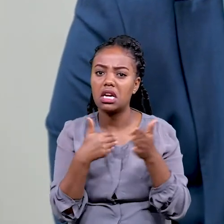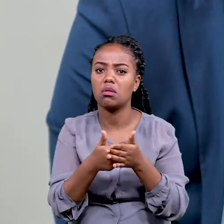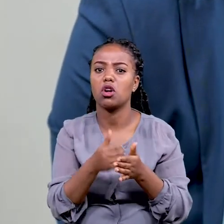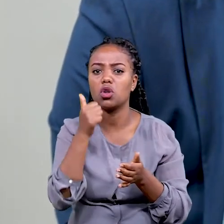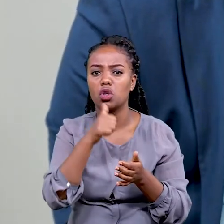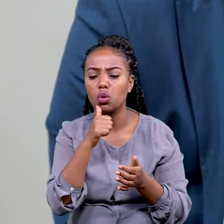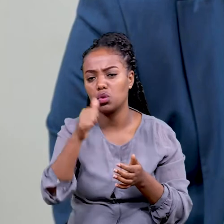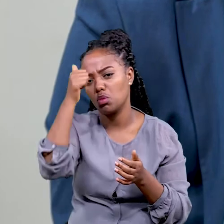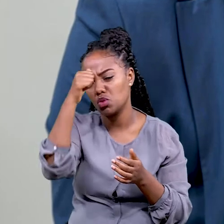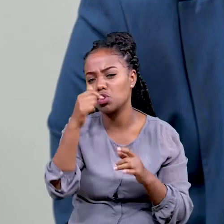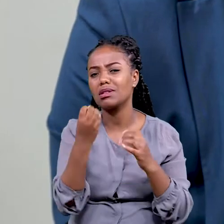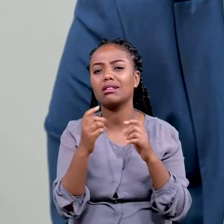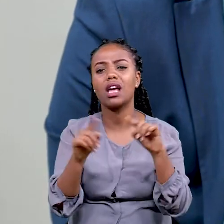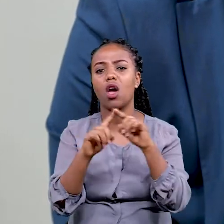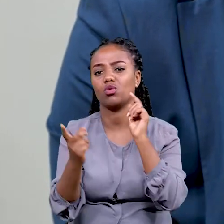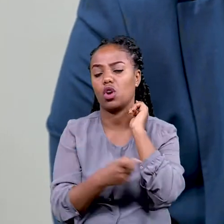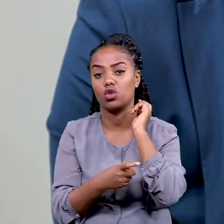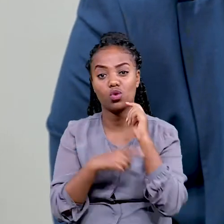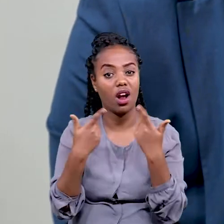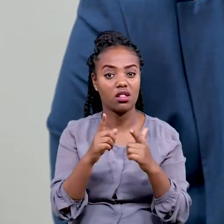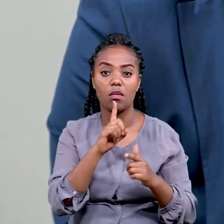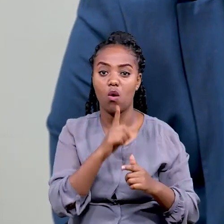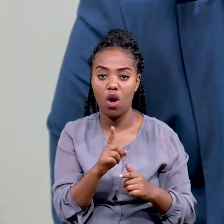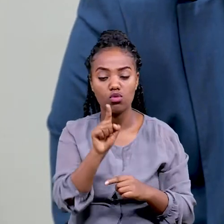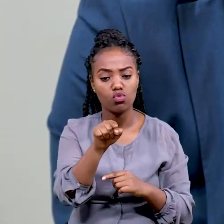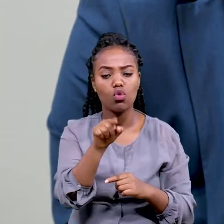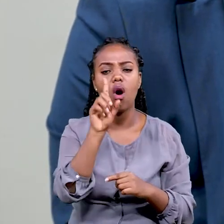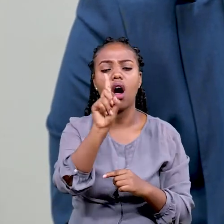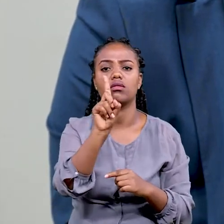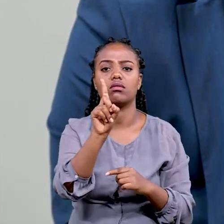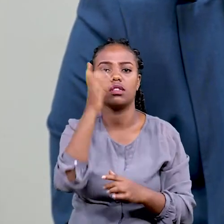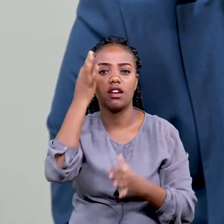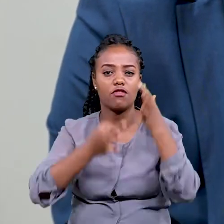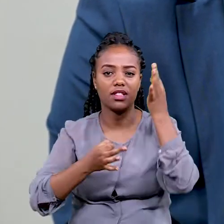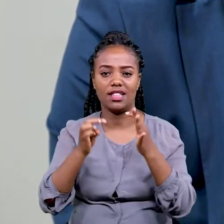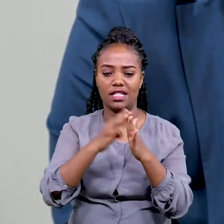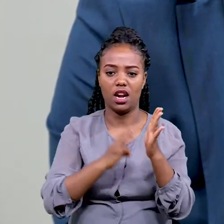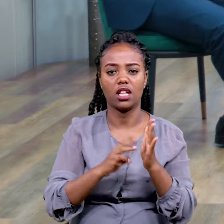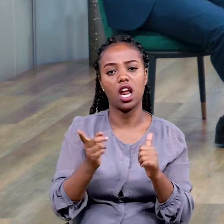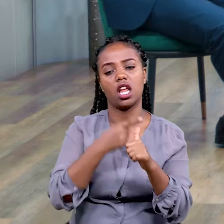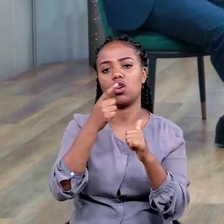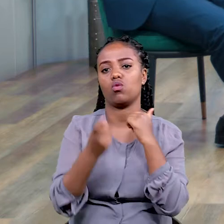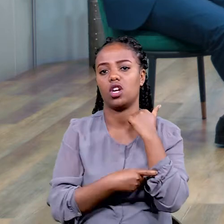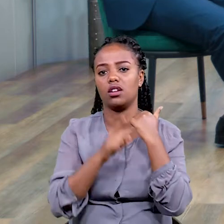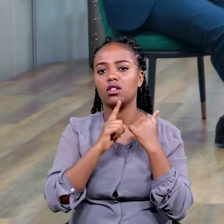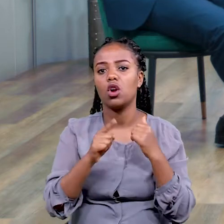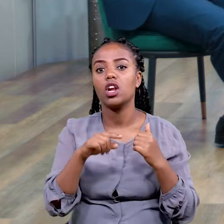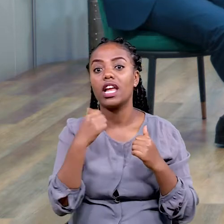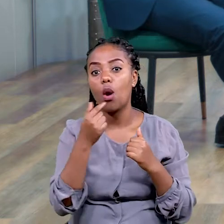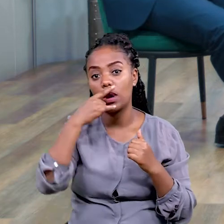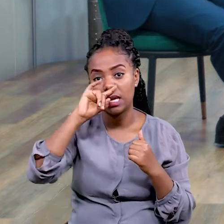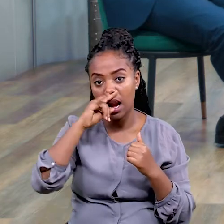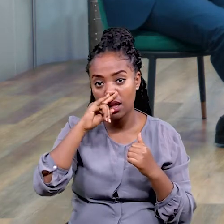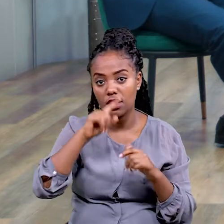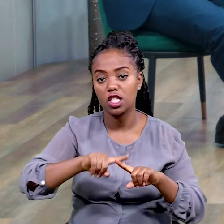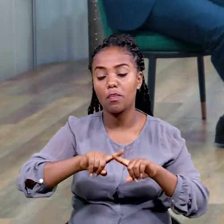ልጆች በሆነ እንደዚህ አይነት ቻለንጆች ሁሉ ጊዜ ያጋጥማሉና እሱ አንድ በጣም የፍትህ ስርዓታችን አንደኛው ቻለንጅ ነው። ሌላኛው ጻናት ላይ ማንሳት